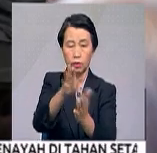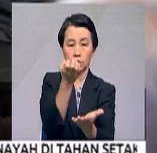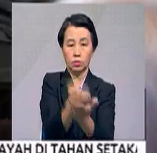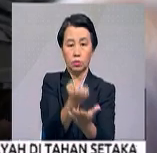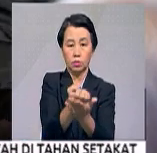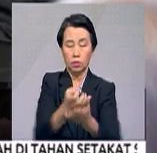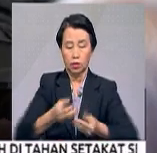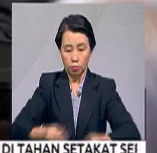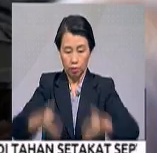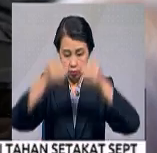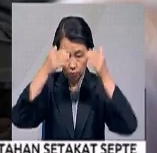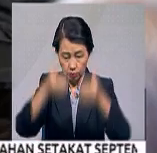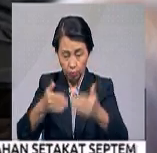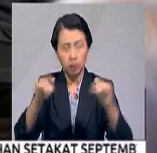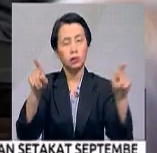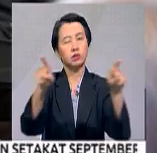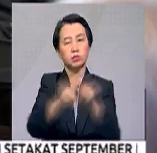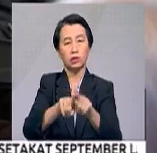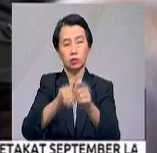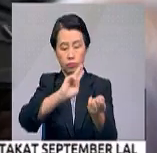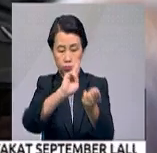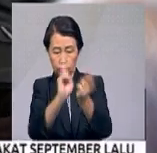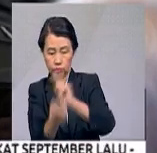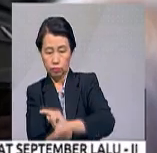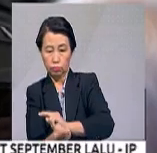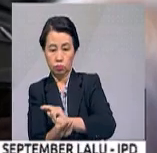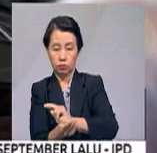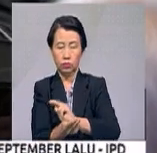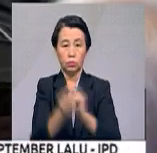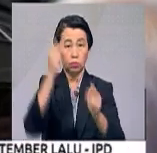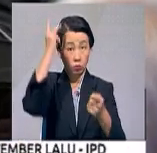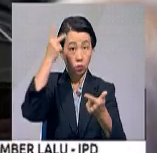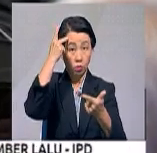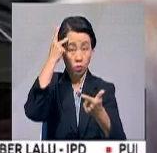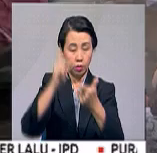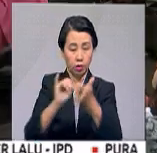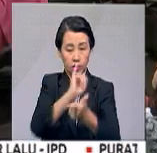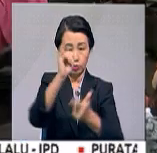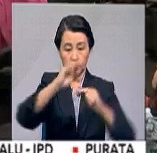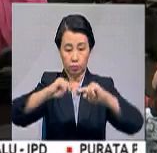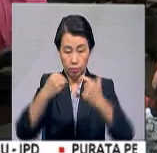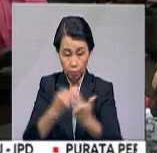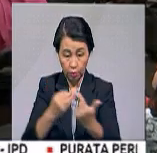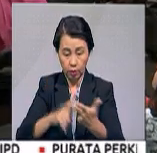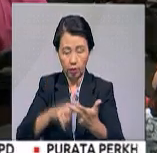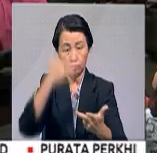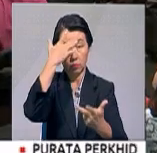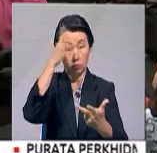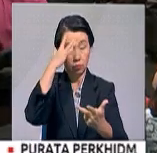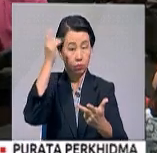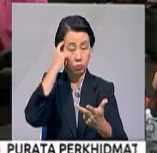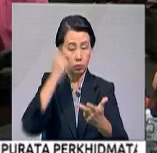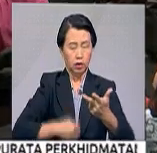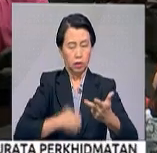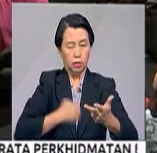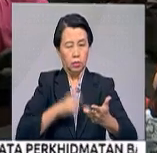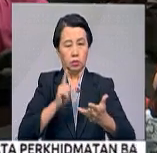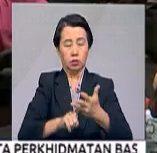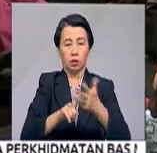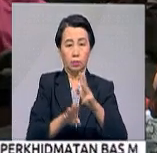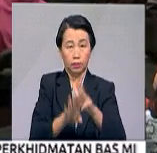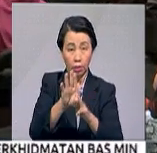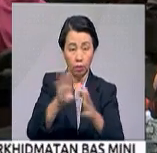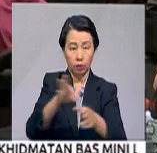Ia memberi penekanan yang sama ke arah pengubahan, mengubah politik, institut masyarakat, intelektual, emosi dan pembangunan